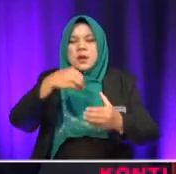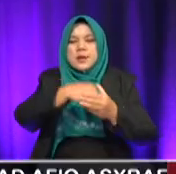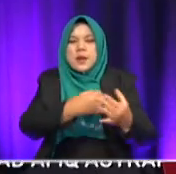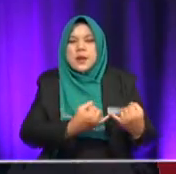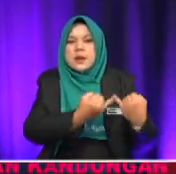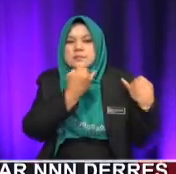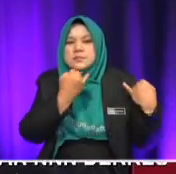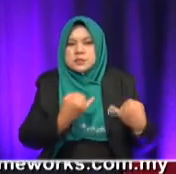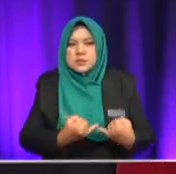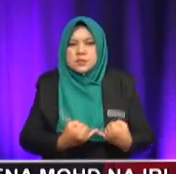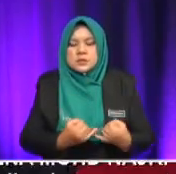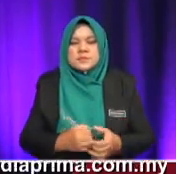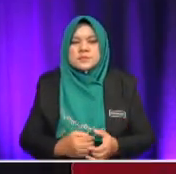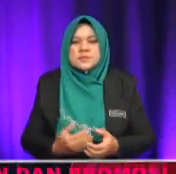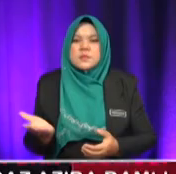ayo